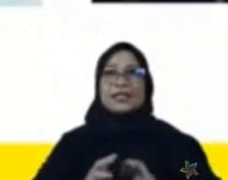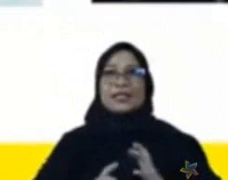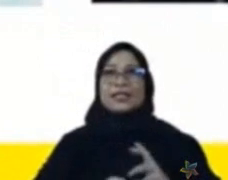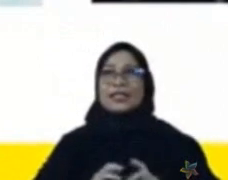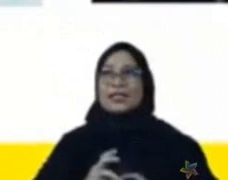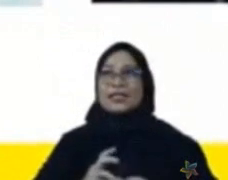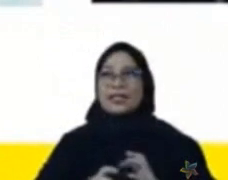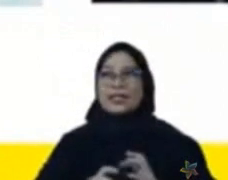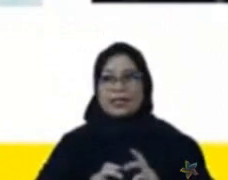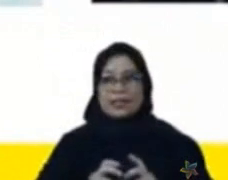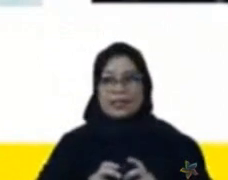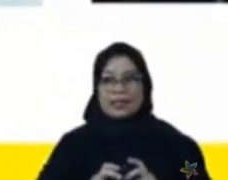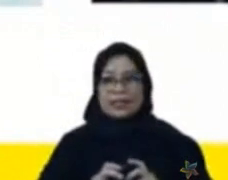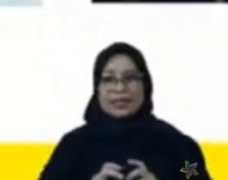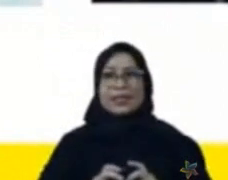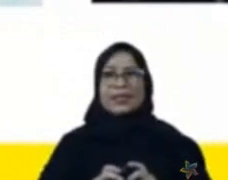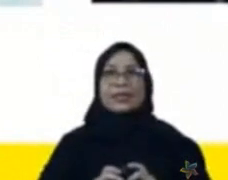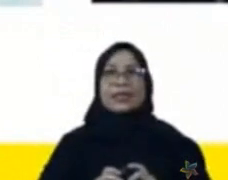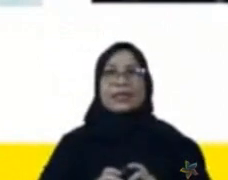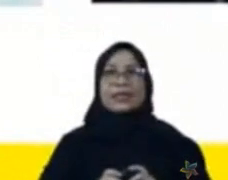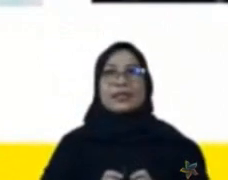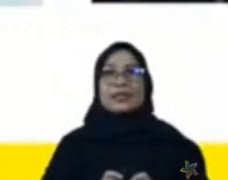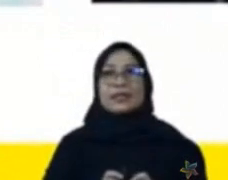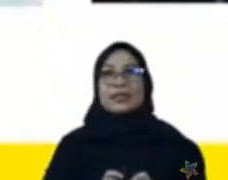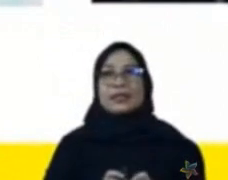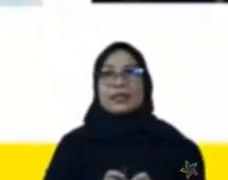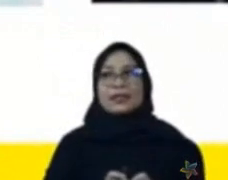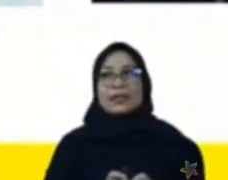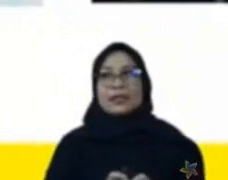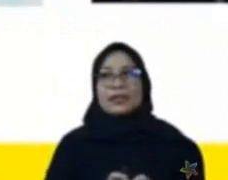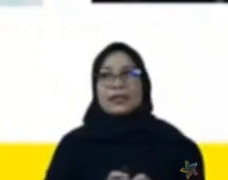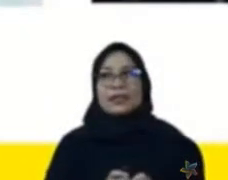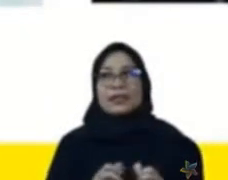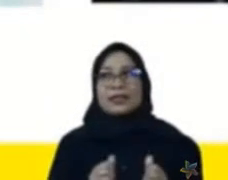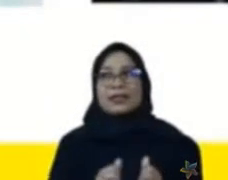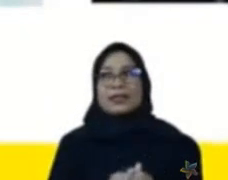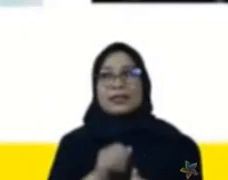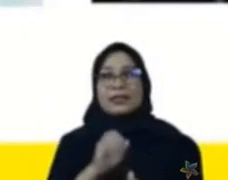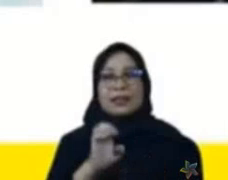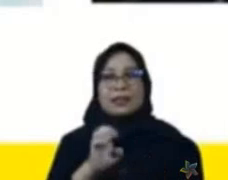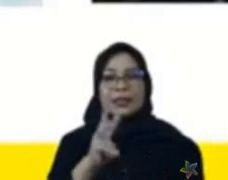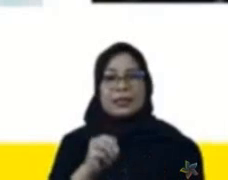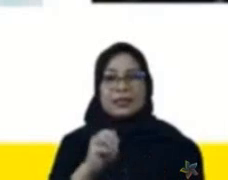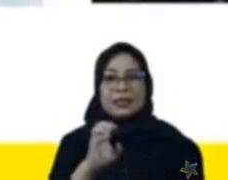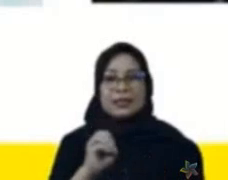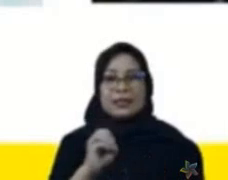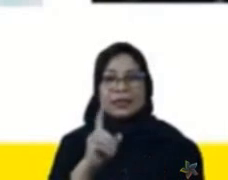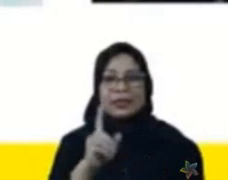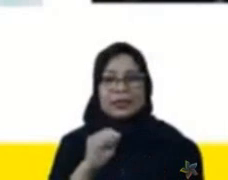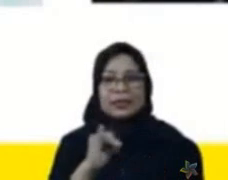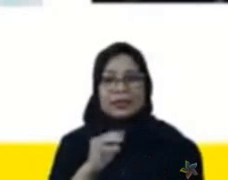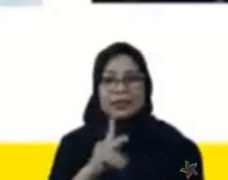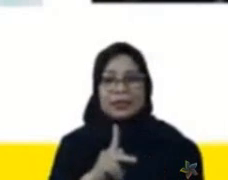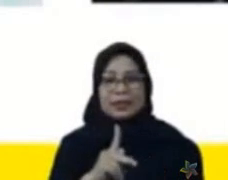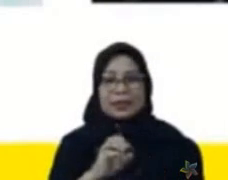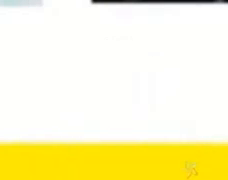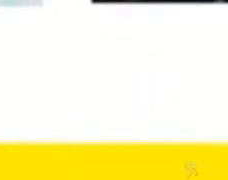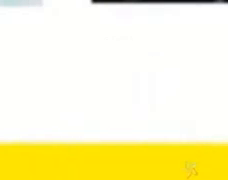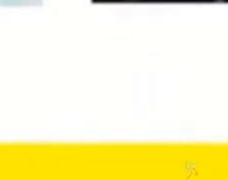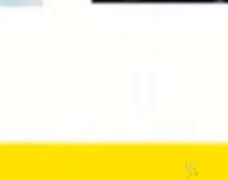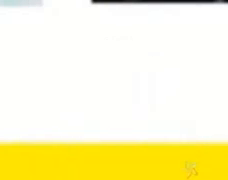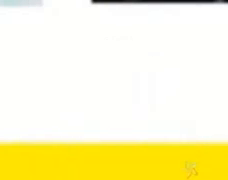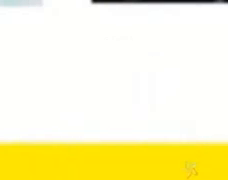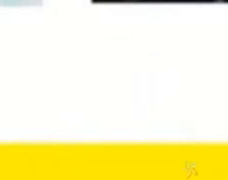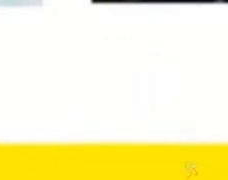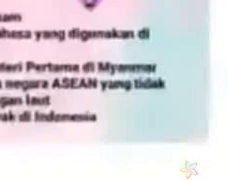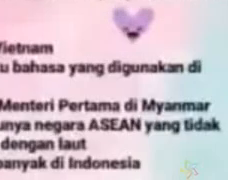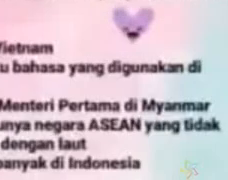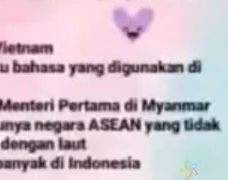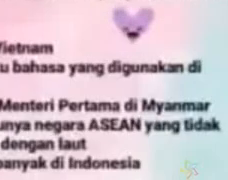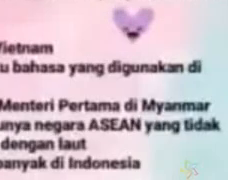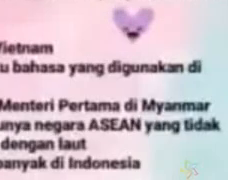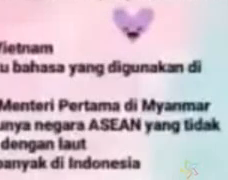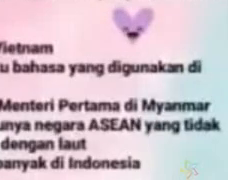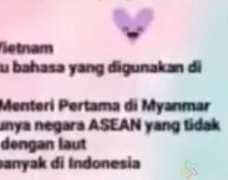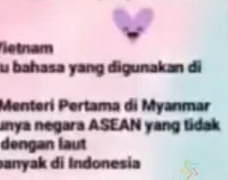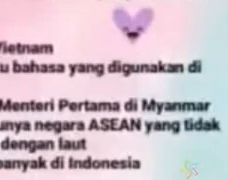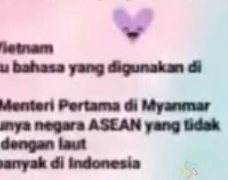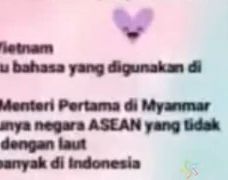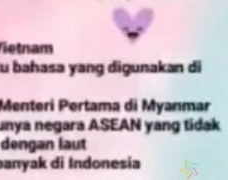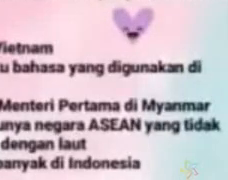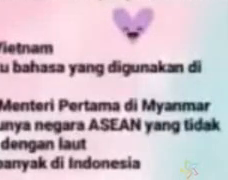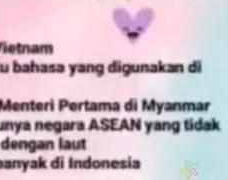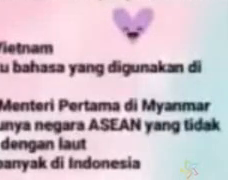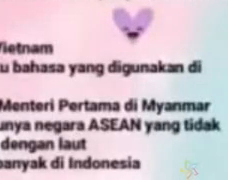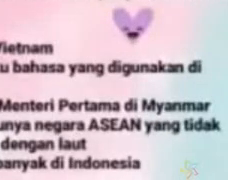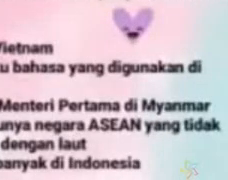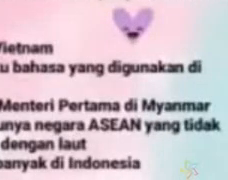menggunakan emoticon. Emoticon ini bisa digunakan untuk mengungkapkan ekspresi atau untuk presensi